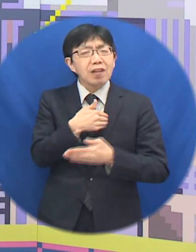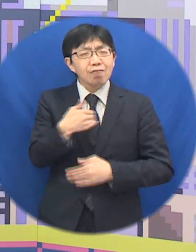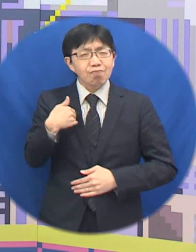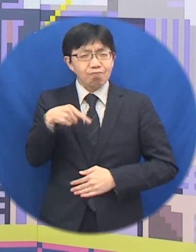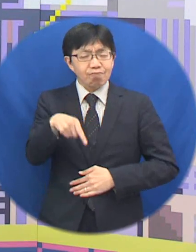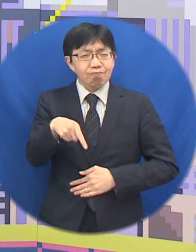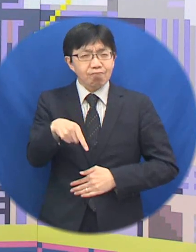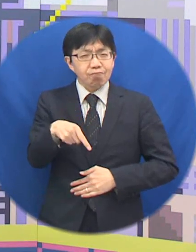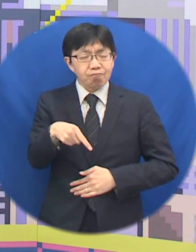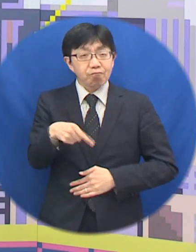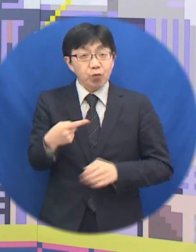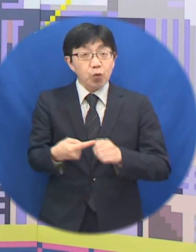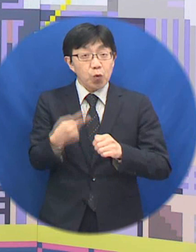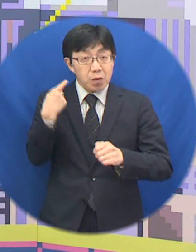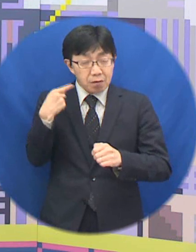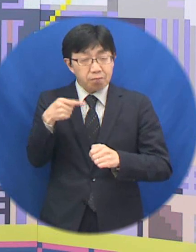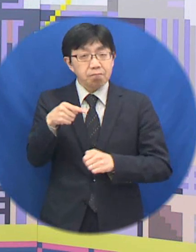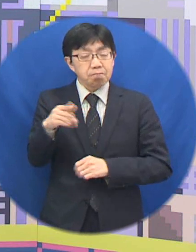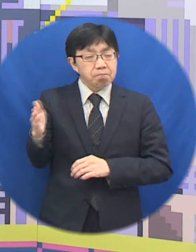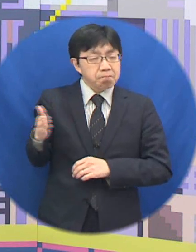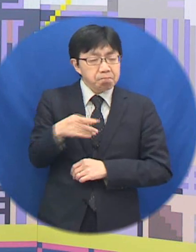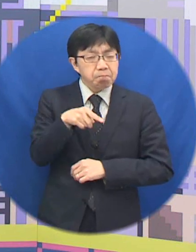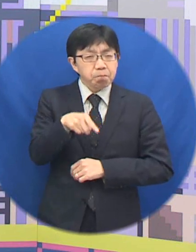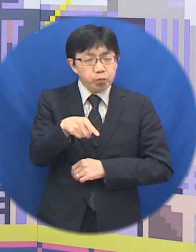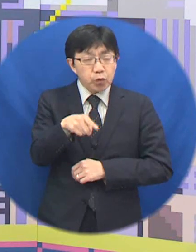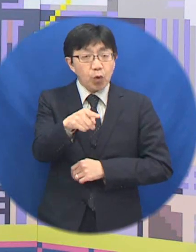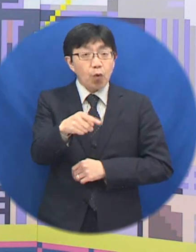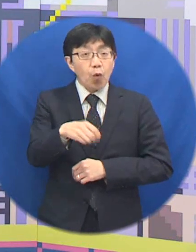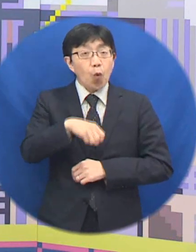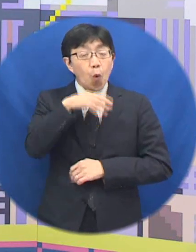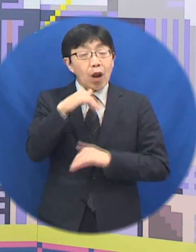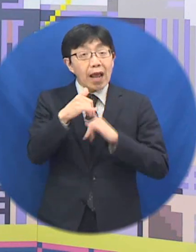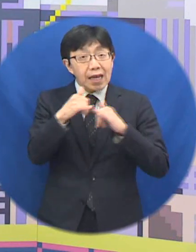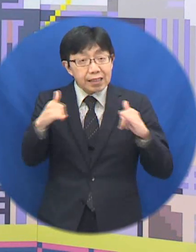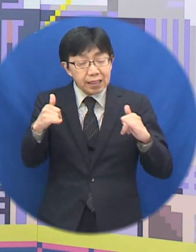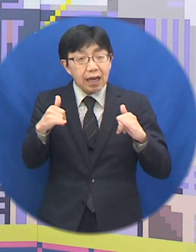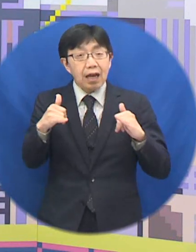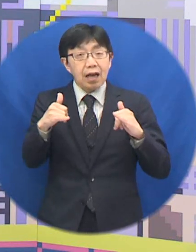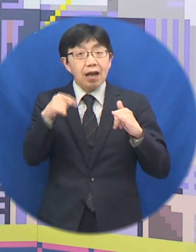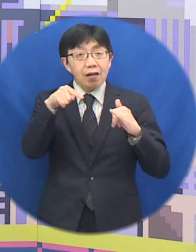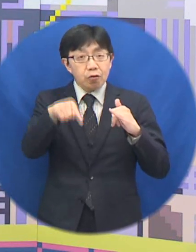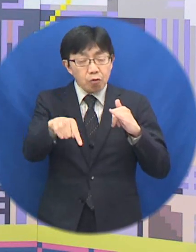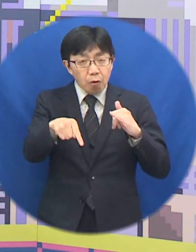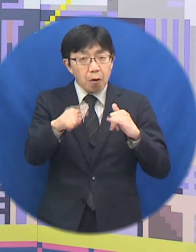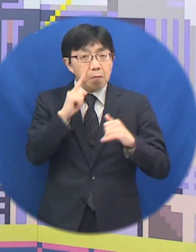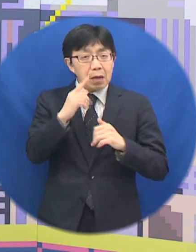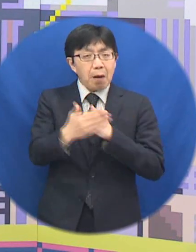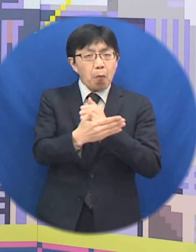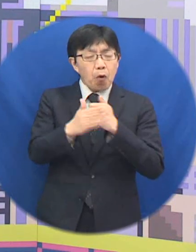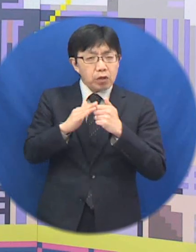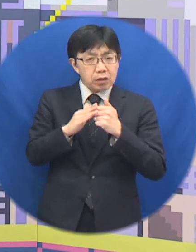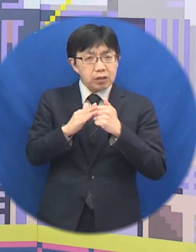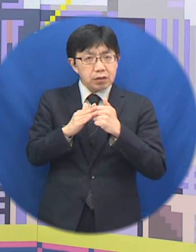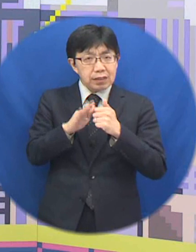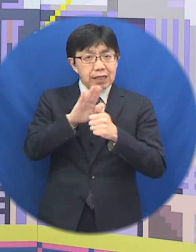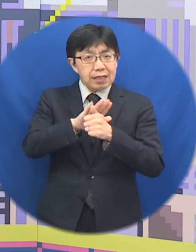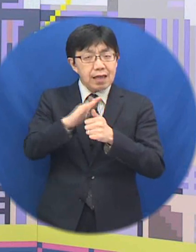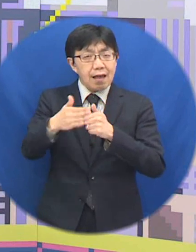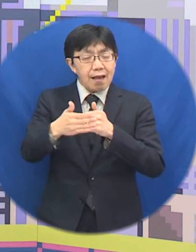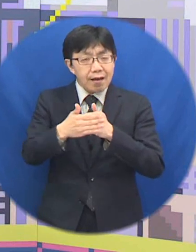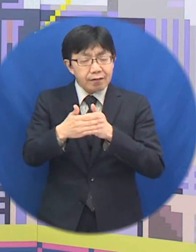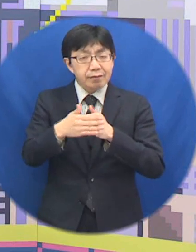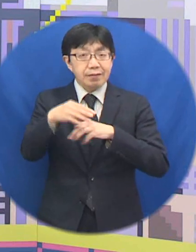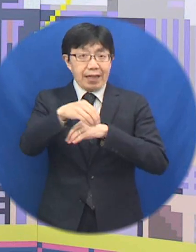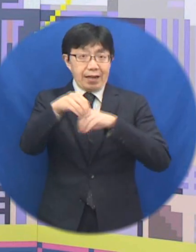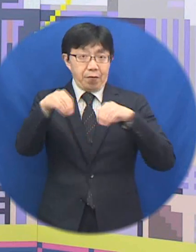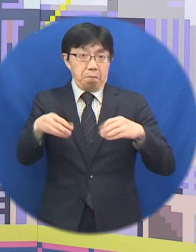豊島区の公衆浴場組合の皆様とは、高齢者の見守りと支え合いのネットワークの協定締結を行いました。な